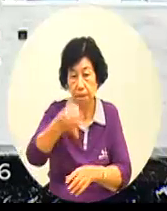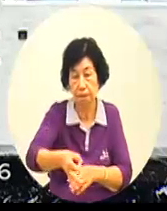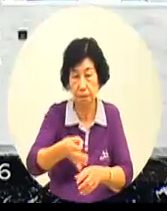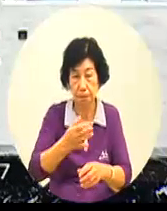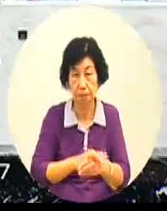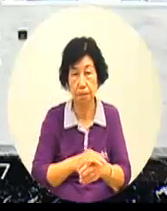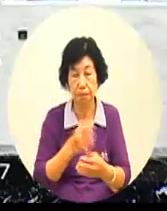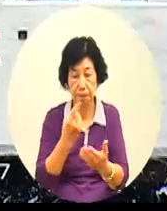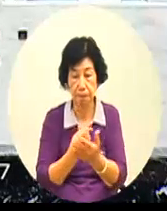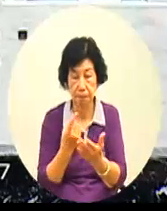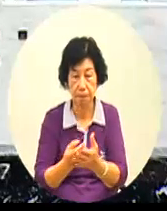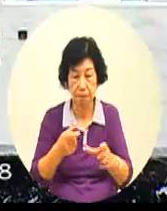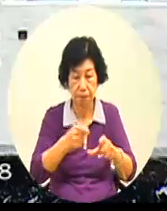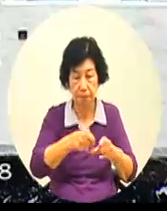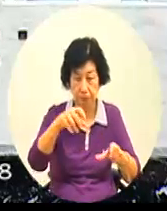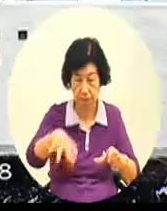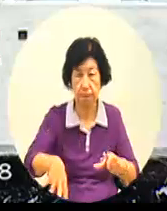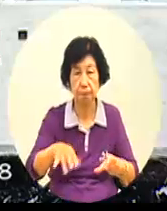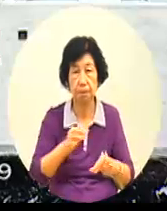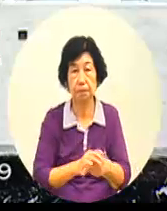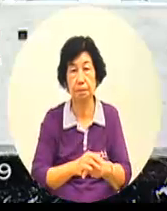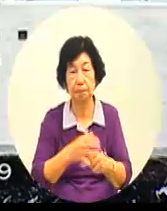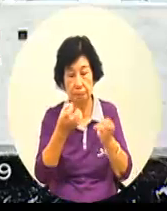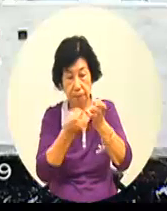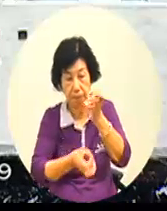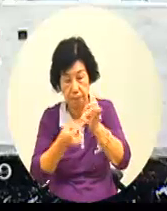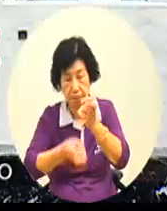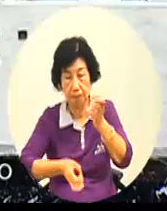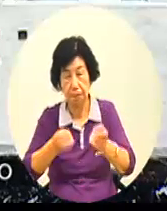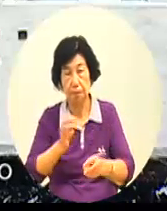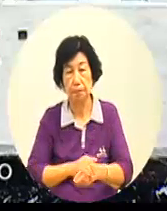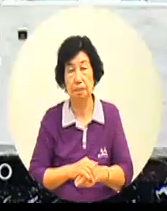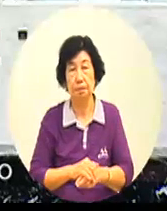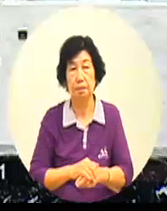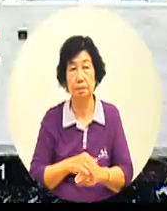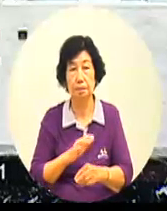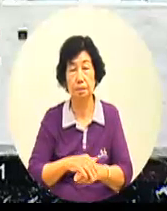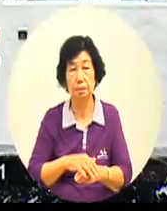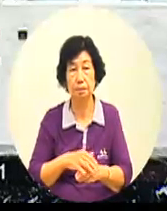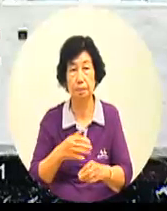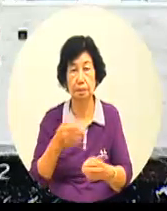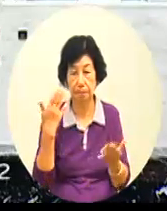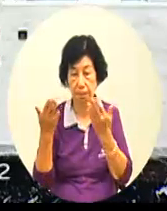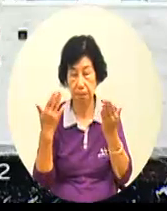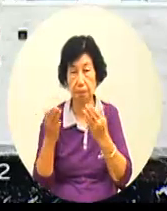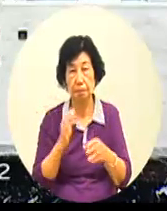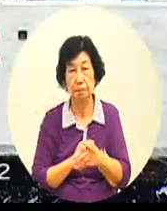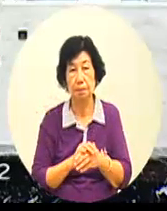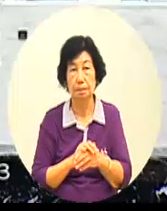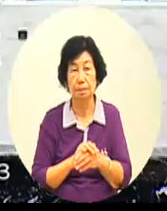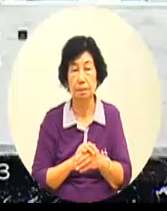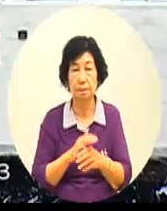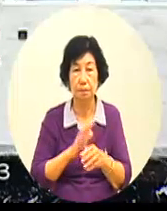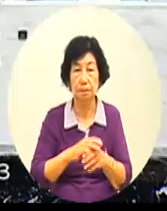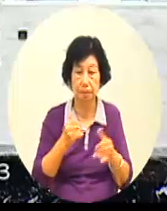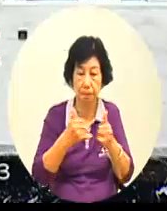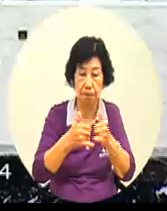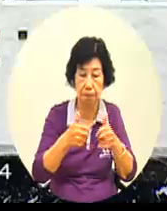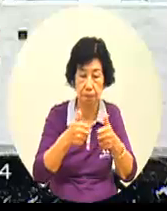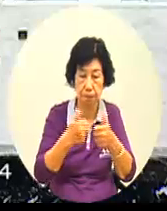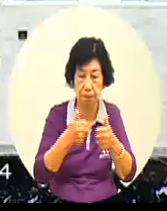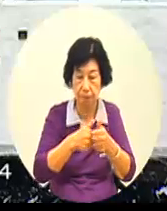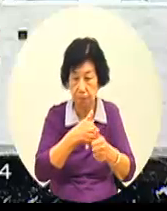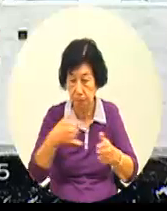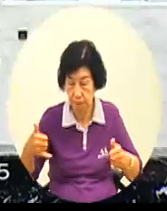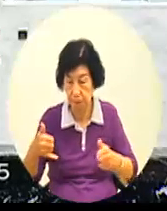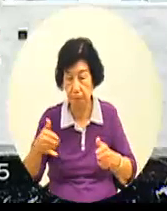区公所，啊，想把那个细部的部分也厘清楚啊，让议员也知道啊，他们也不太清楚公所到底